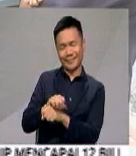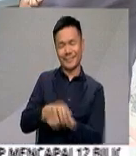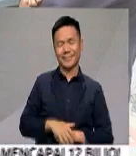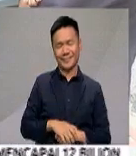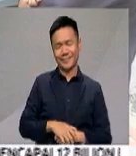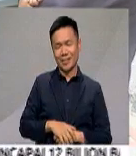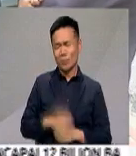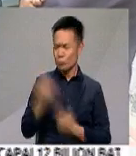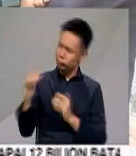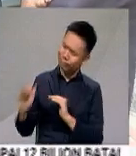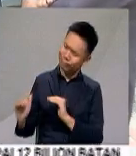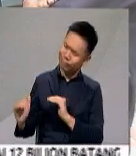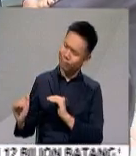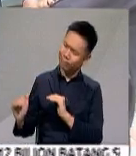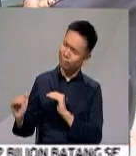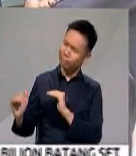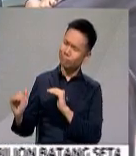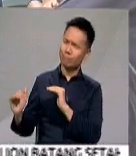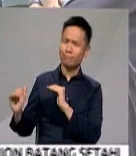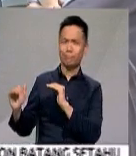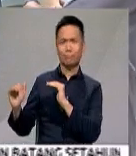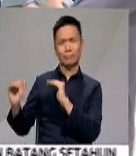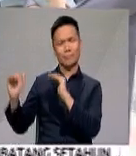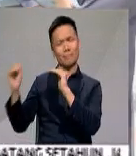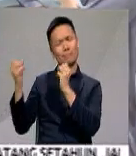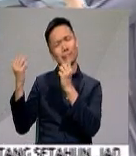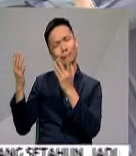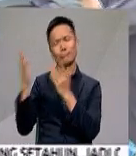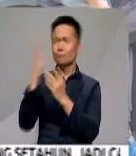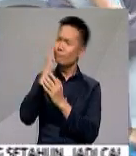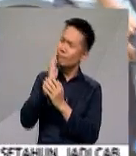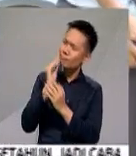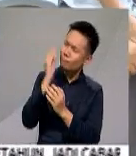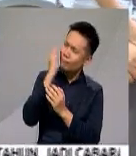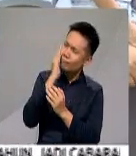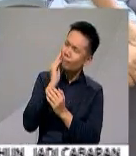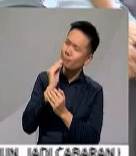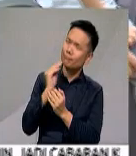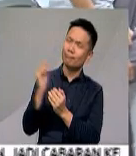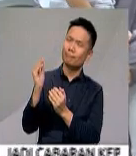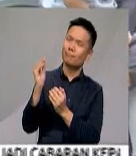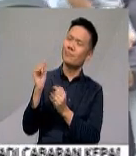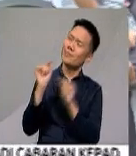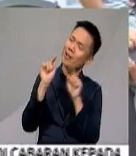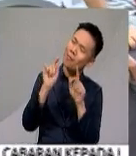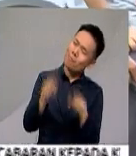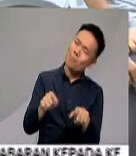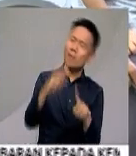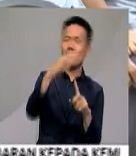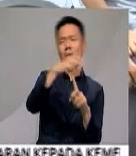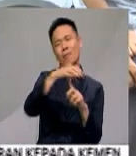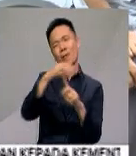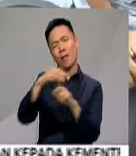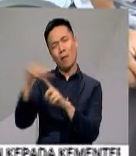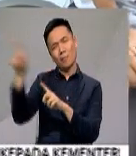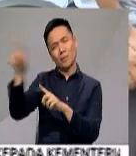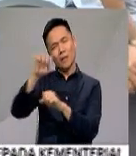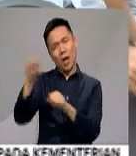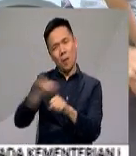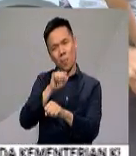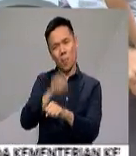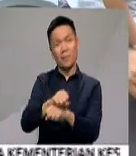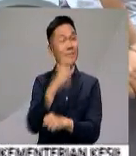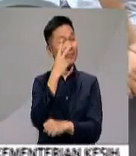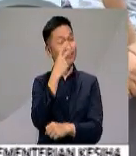Masa kami kecil banyak yang kami berkongsi, pergi ke pasar malam di Singapura, tengok